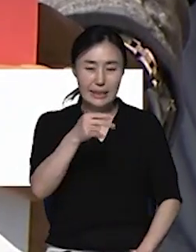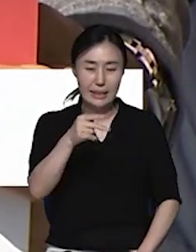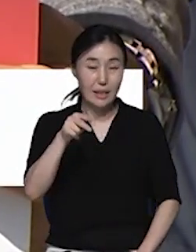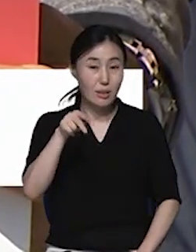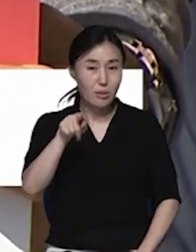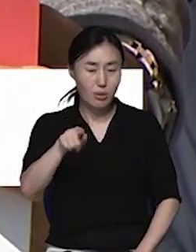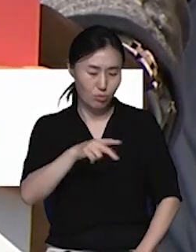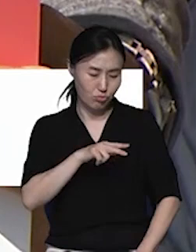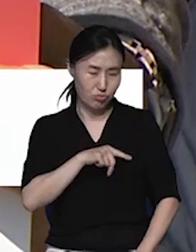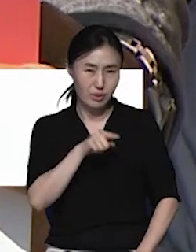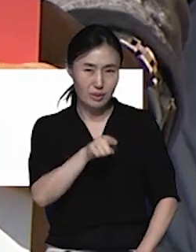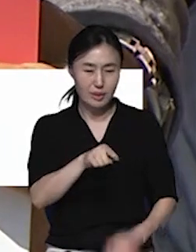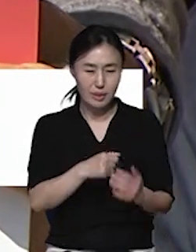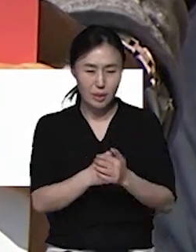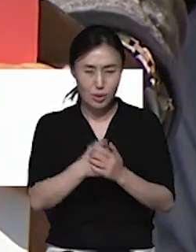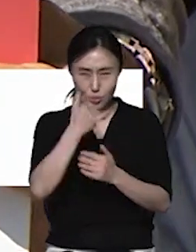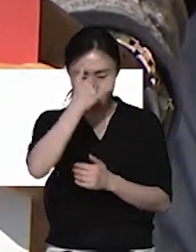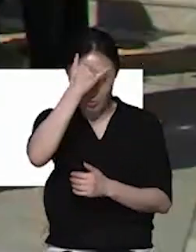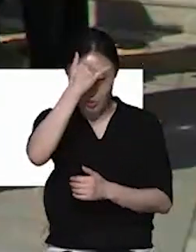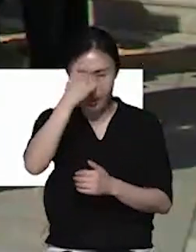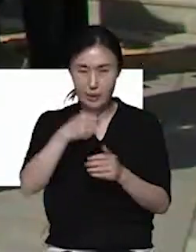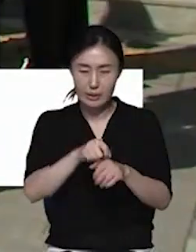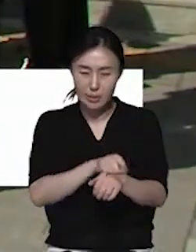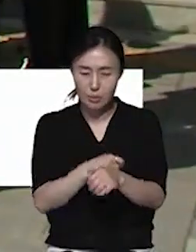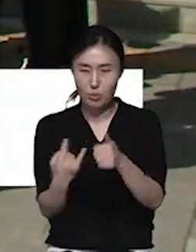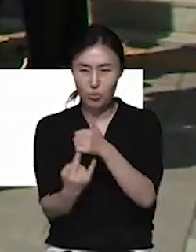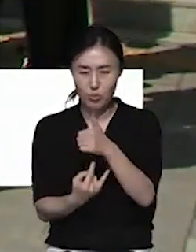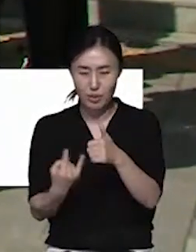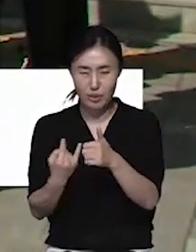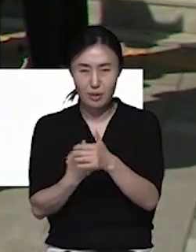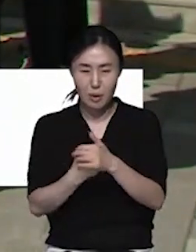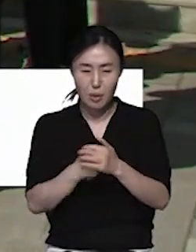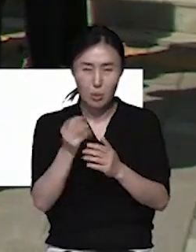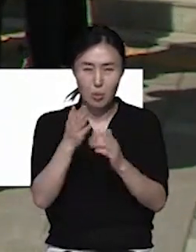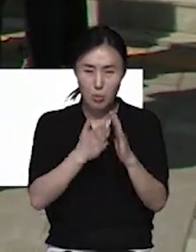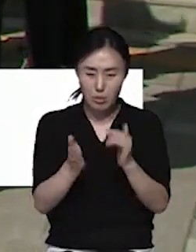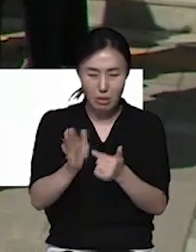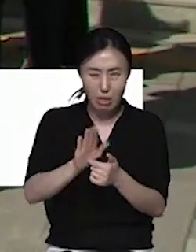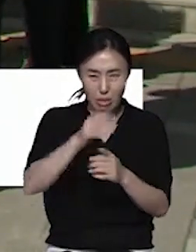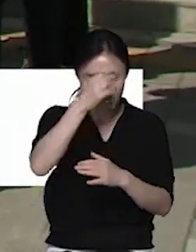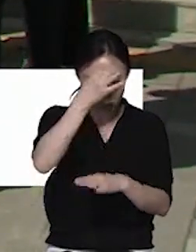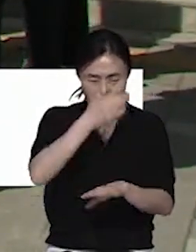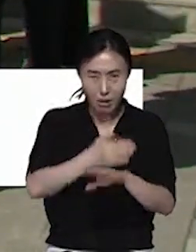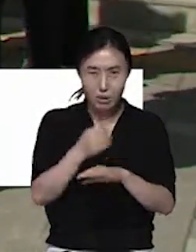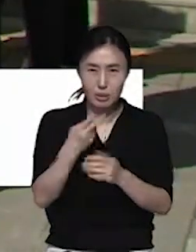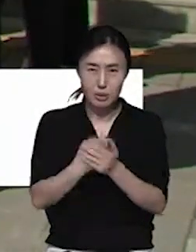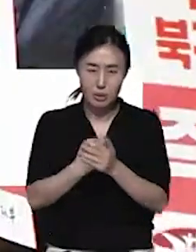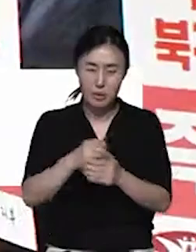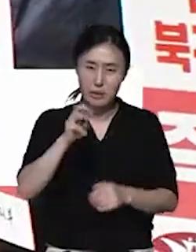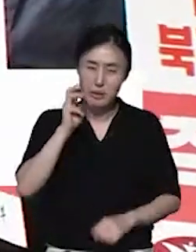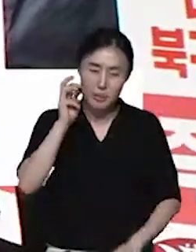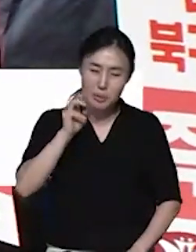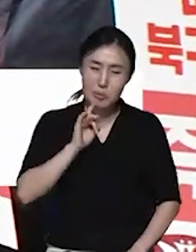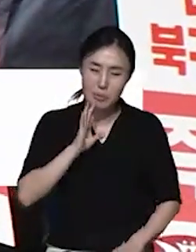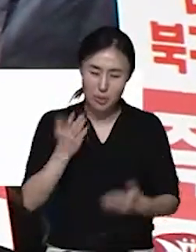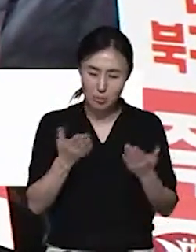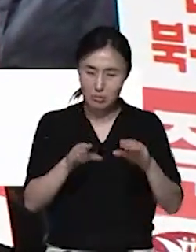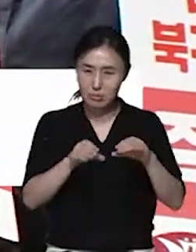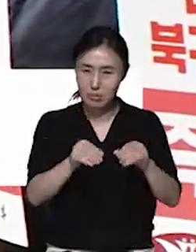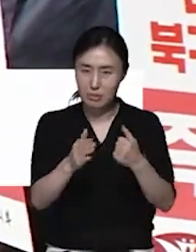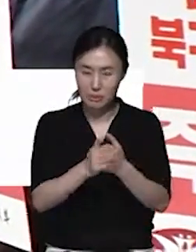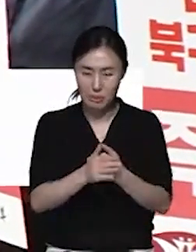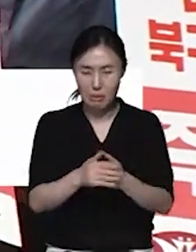북구의회 윤리특별위원회가 공개 사과와 출석정지 30일에 손방망이 징계를 내렸다고 비판했습니다. 1,